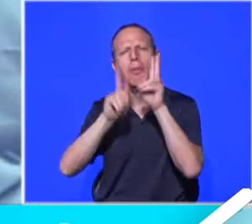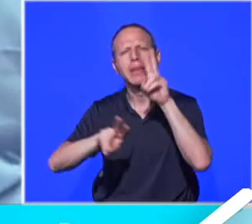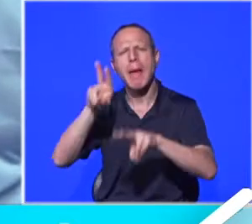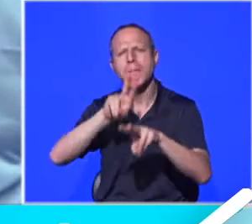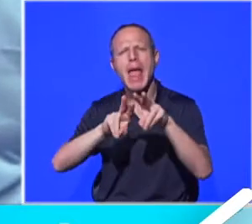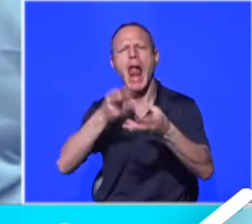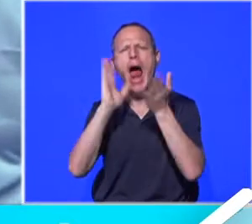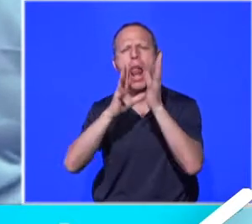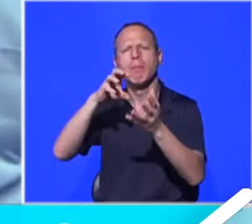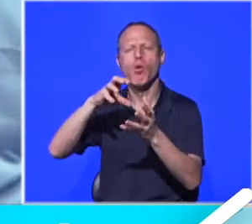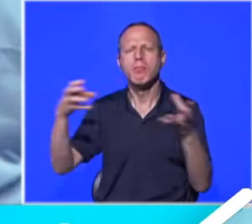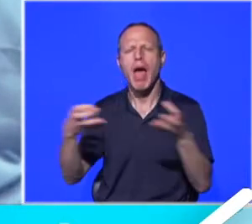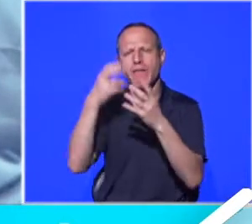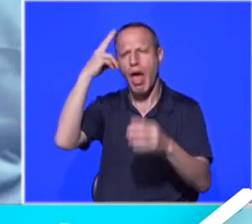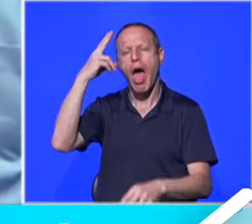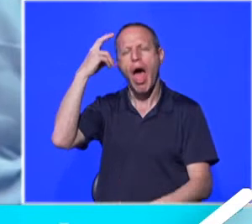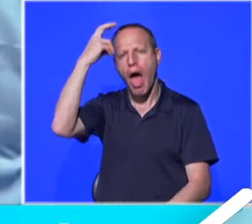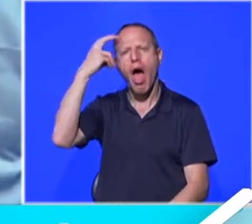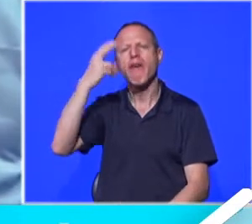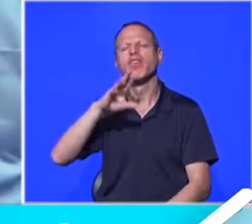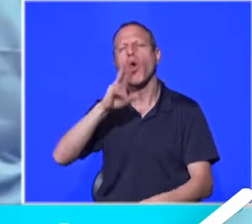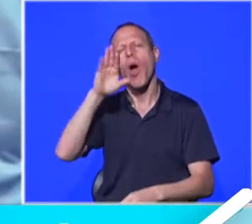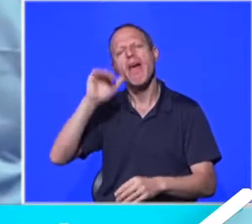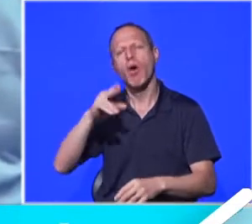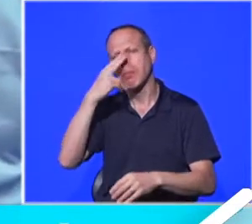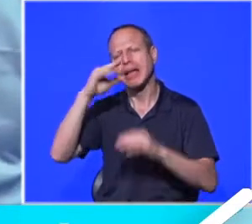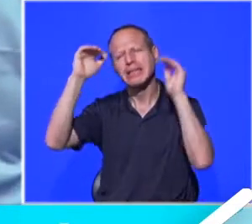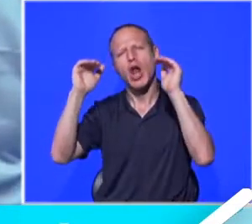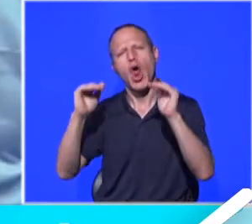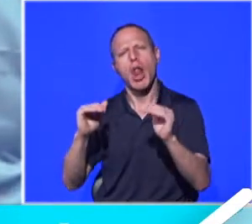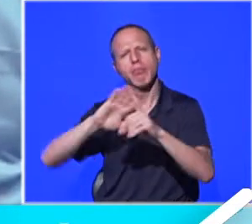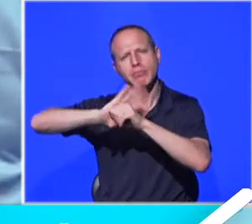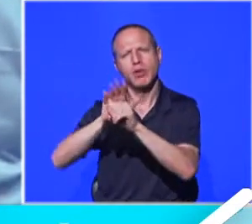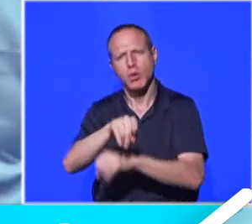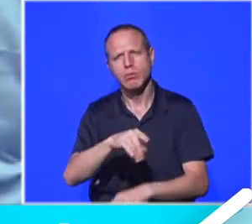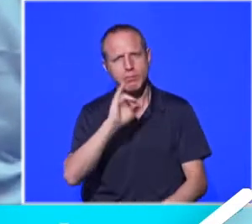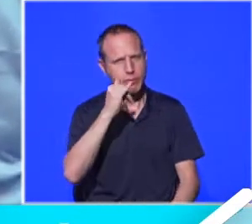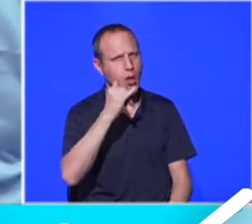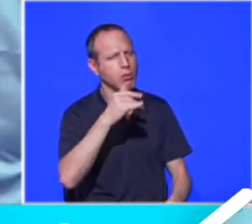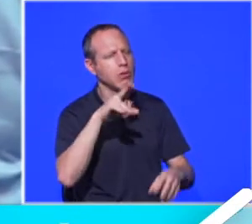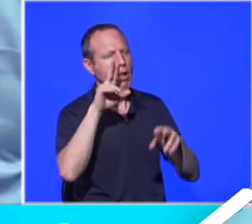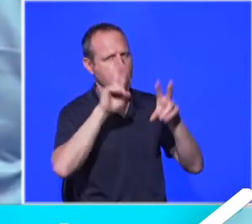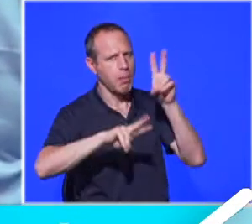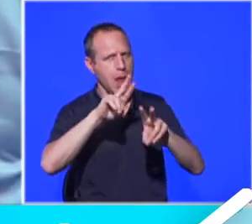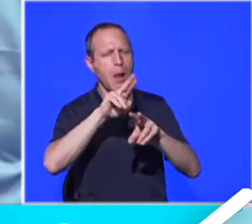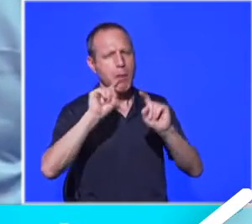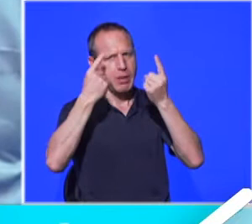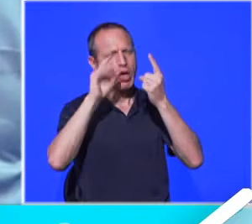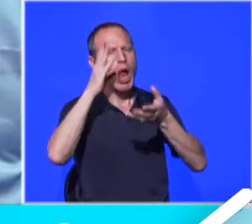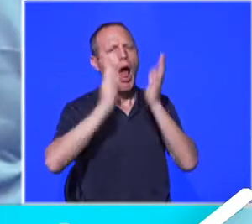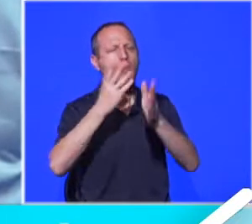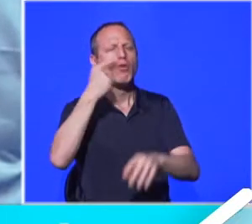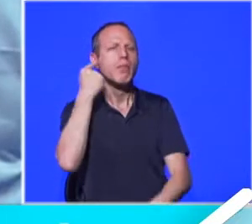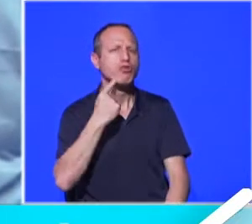לפחות מנסה לדכא נכון, אותה. נכון, מנסים לטפל בתופעה הזאת של אלימות ופשעה, לא רק אלימות. תגיד, לאן זה